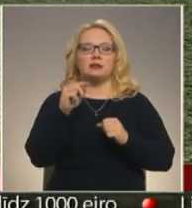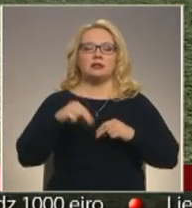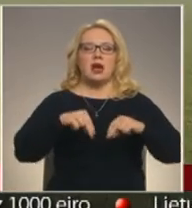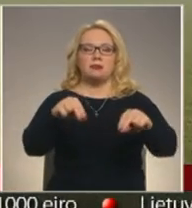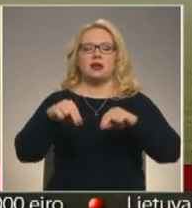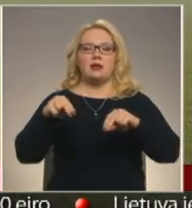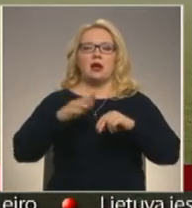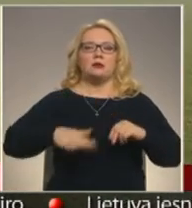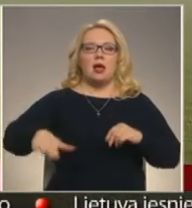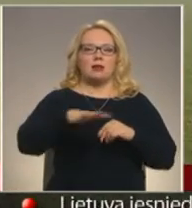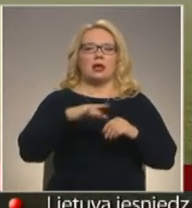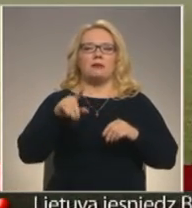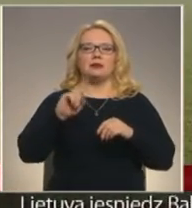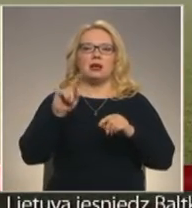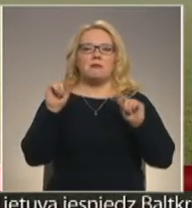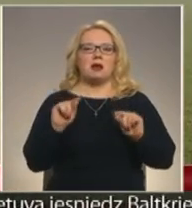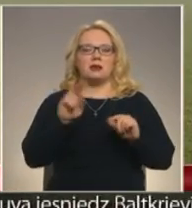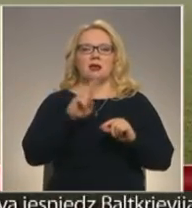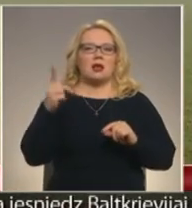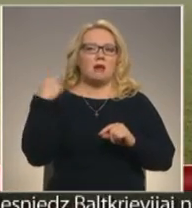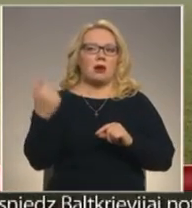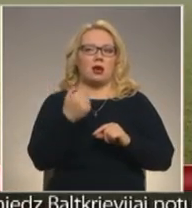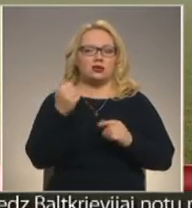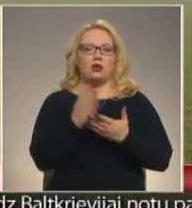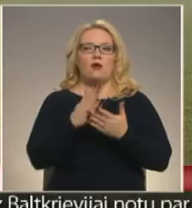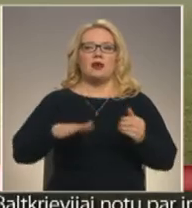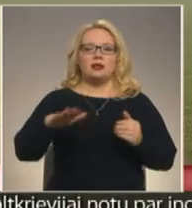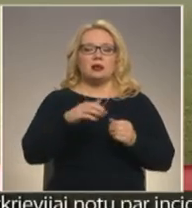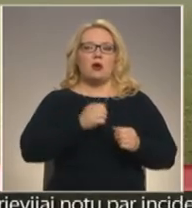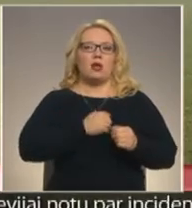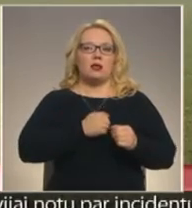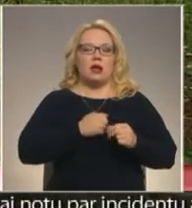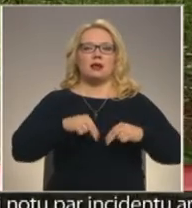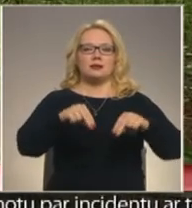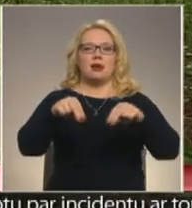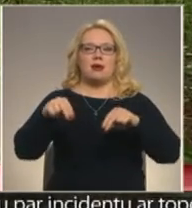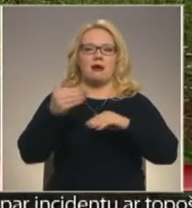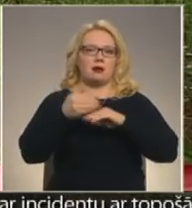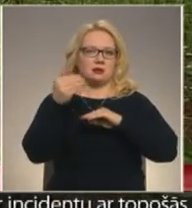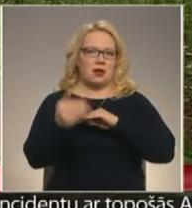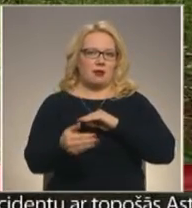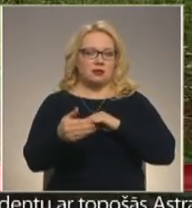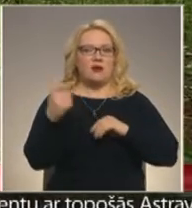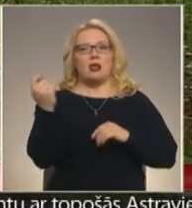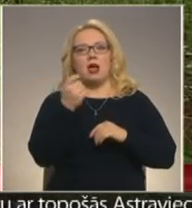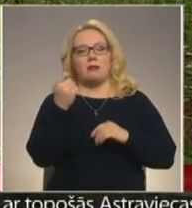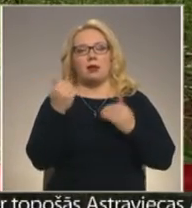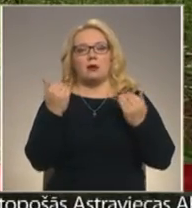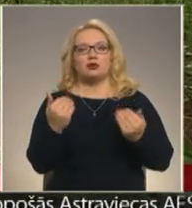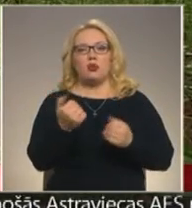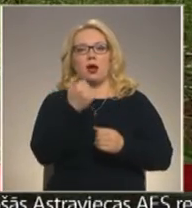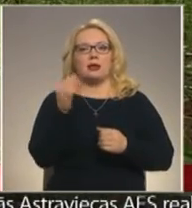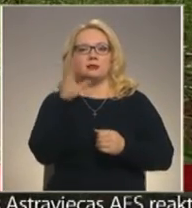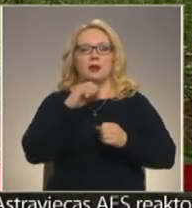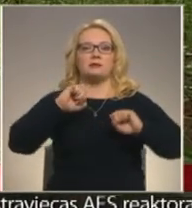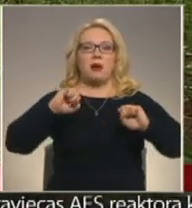ir mazākas salīdzinot ar pagājušo gadu, jo Vidzemē un Latgalē sēja aizkavējās. Vai labība šogad spēs